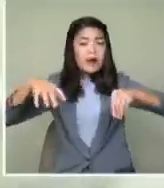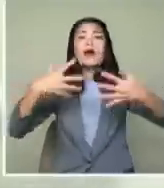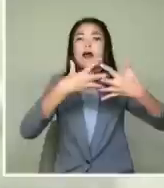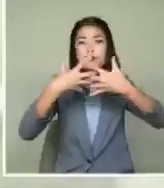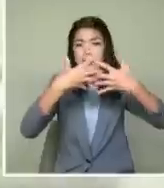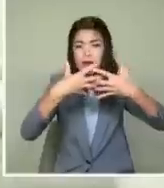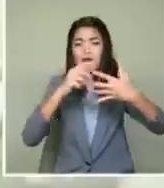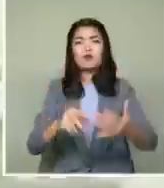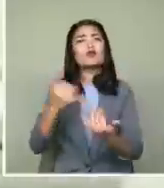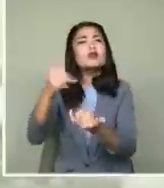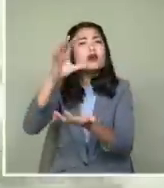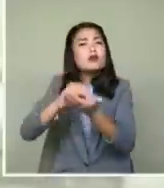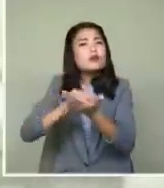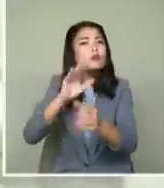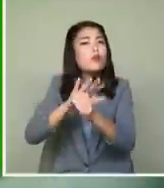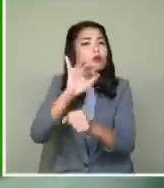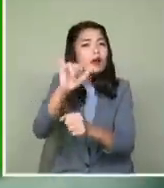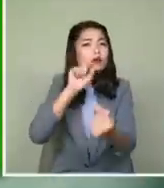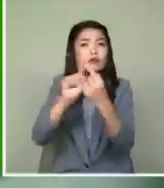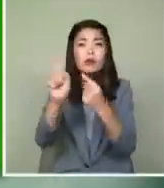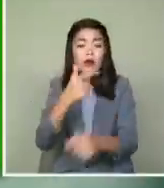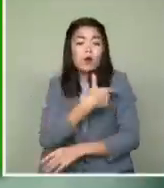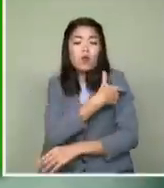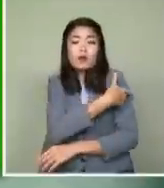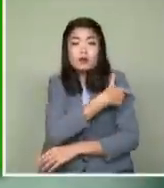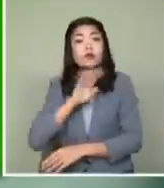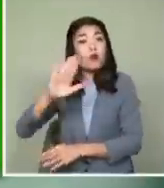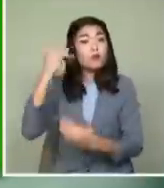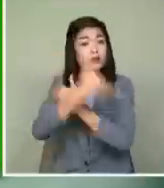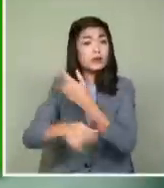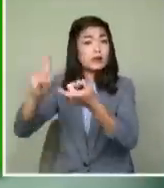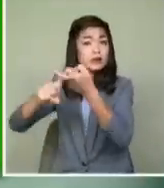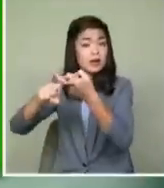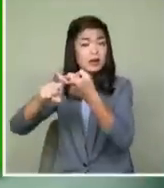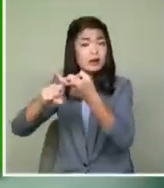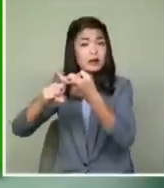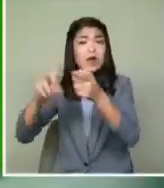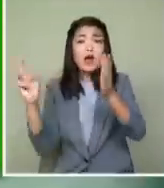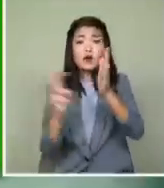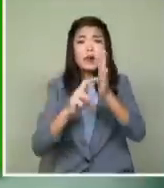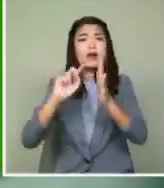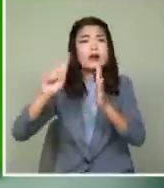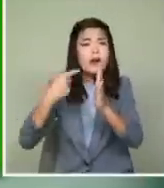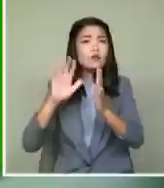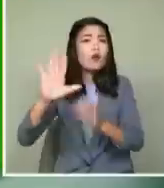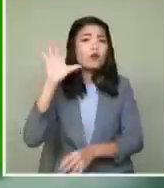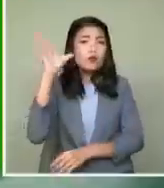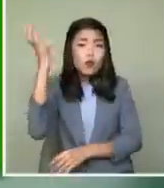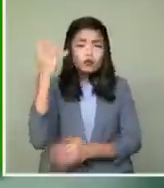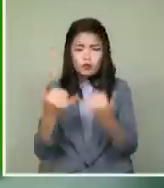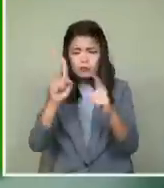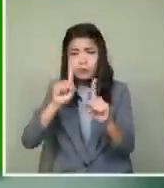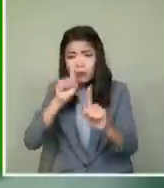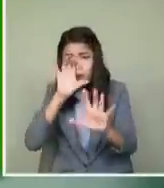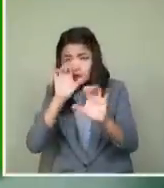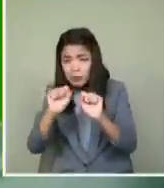WHO ยังไม่ได้รับข้อมูลที่เพียงพอเกี่ยวกับวัคซีนของรัสเซียที่รัสเซียเพิ่งอนุมัติเป็นตัวแรกของโลกดังนั้นจึงยังไม่สามารถประเมินวั